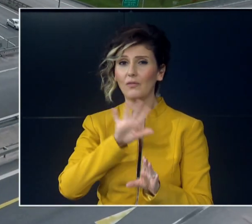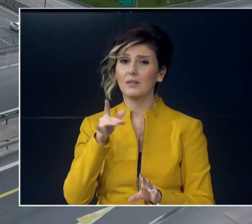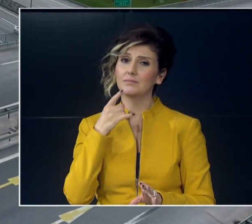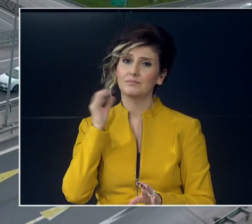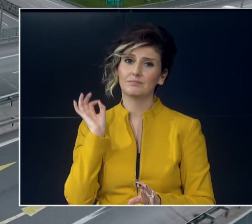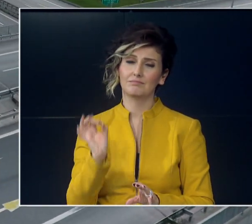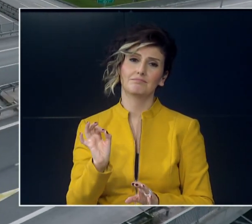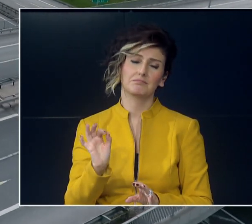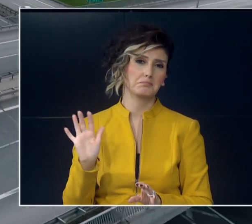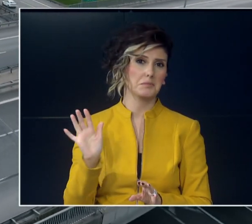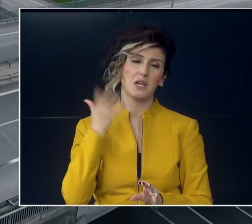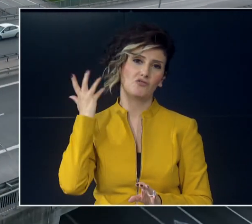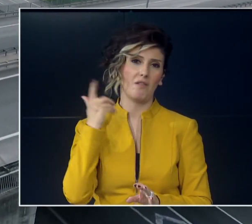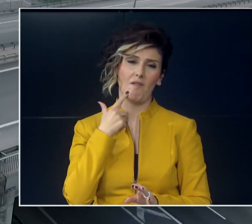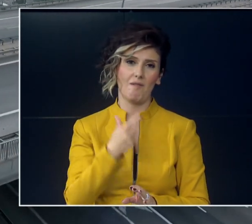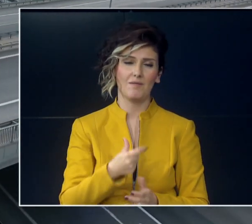şey.